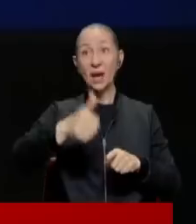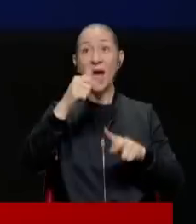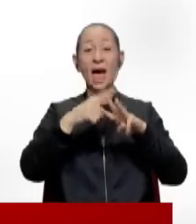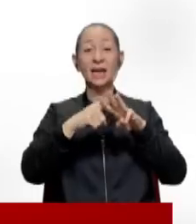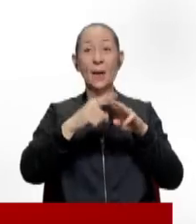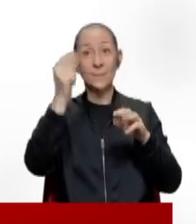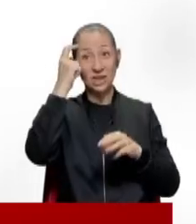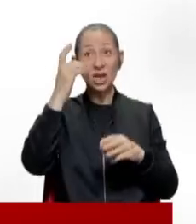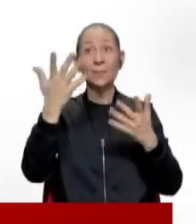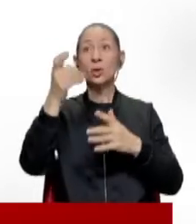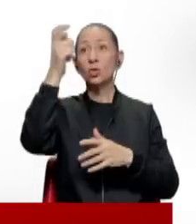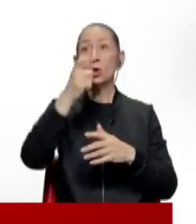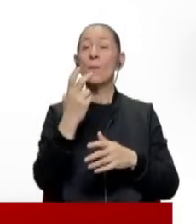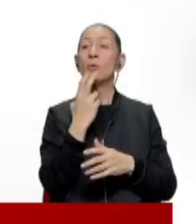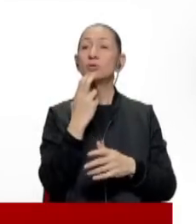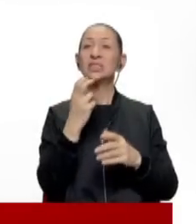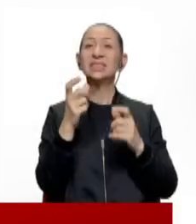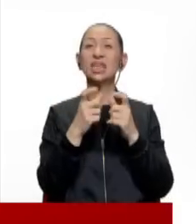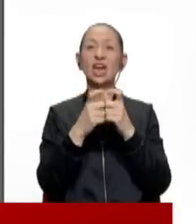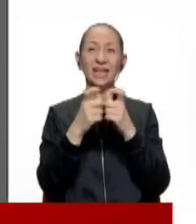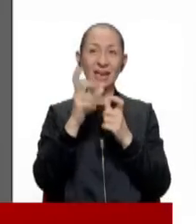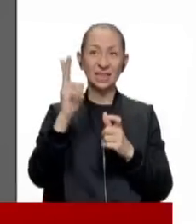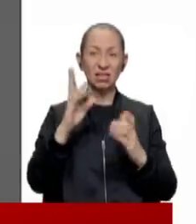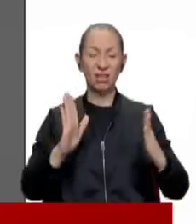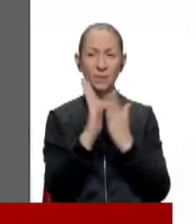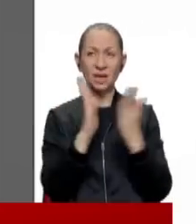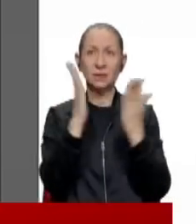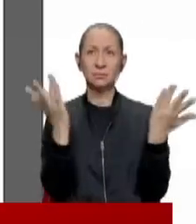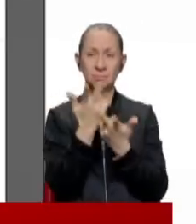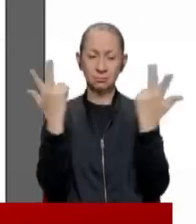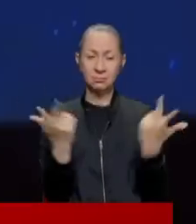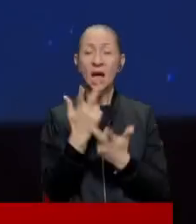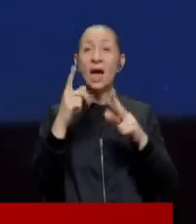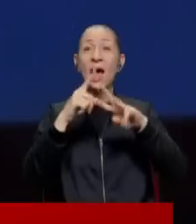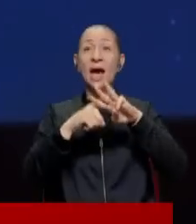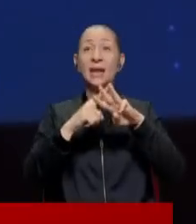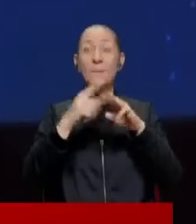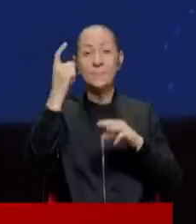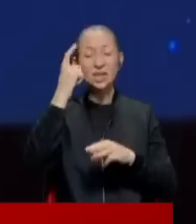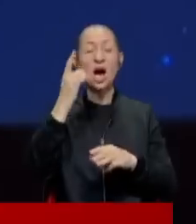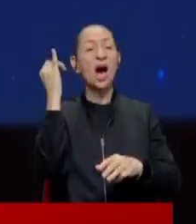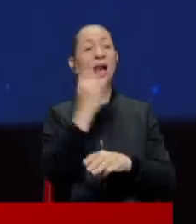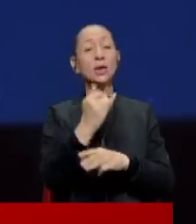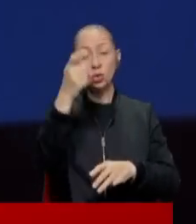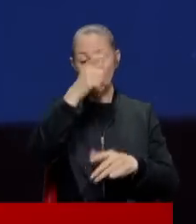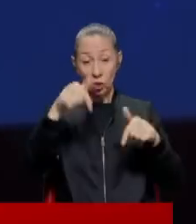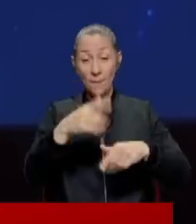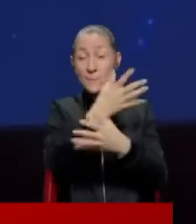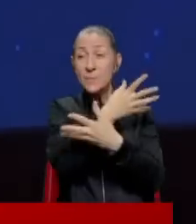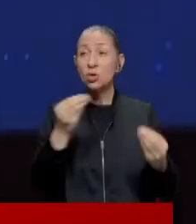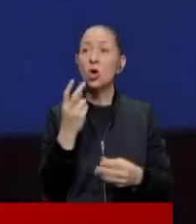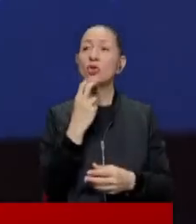Erkan baştan hem de Türkiye Bosna Sancak Derneği'nden tepki yükseldi Erkan baş hakaret edilen ülkemizdeki